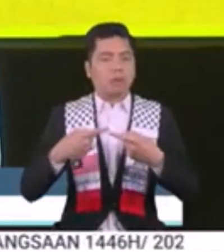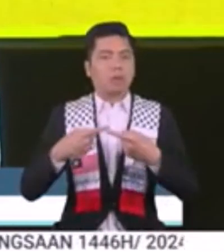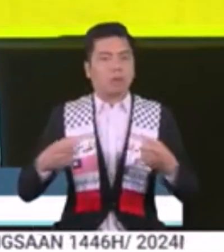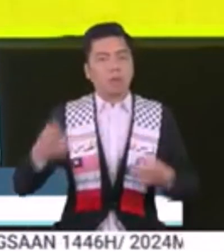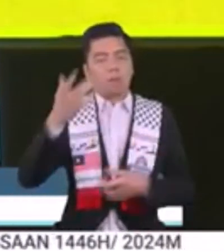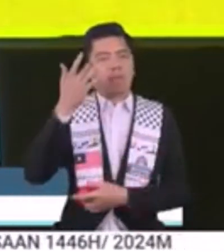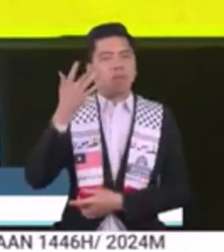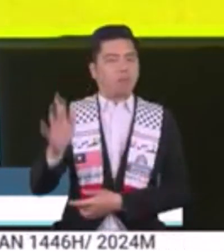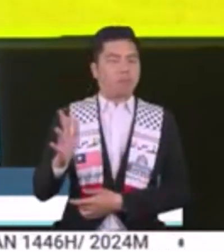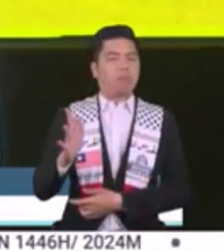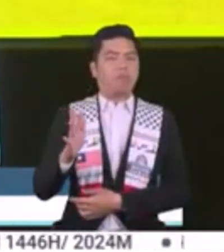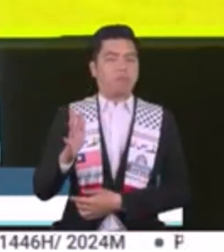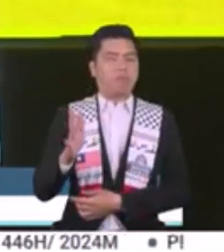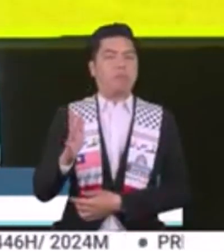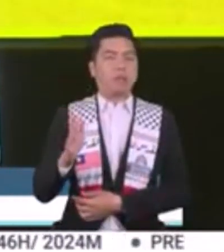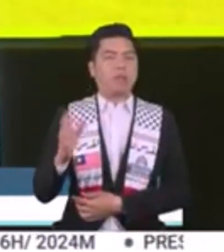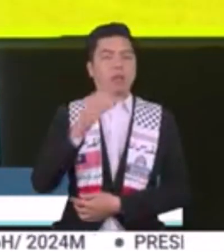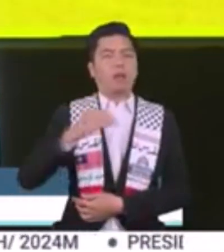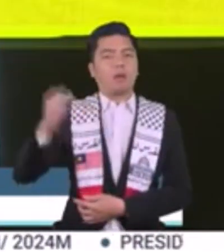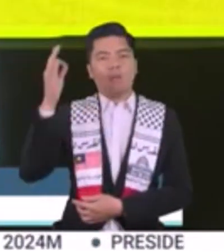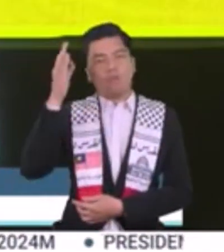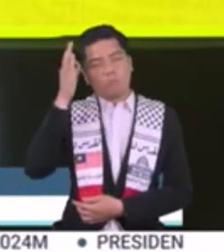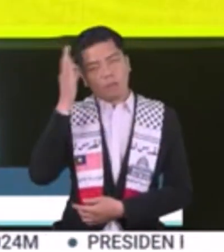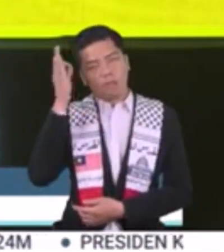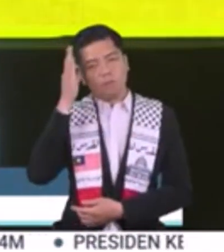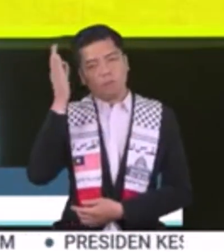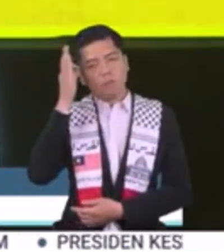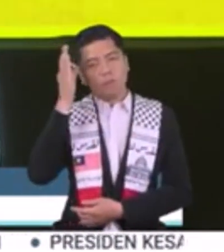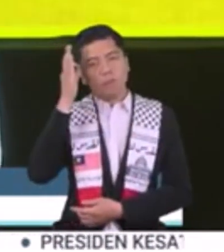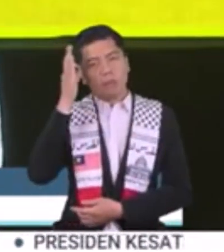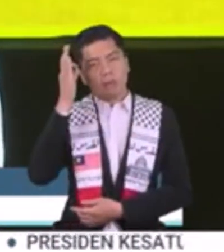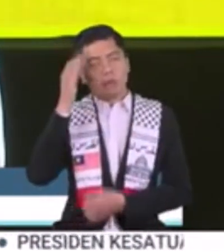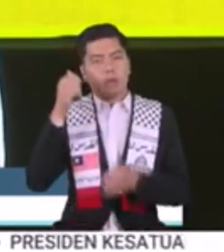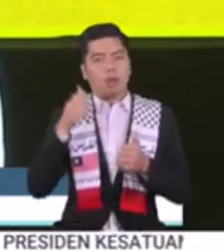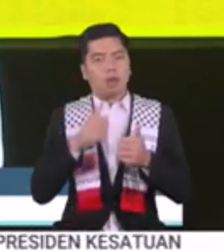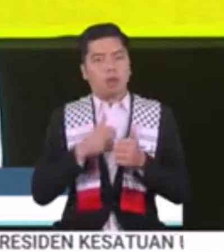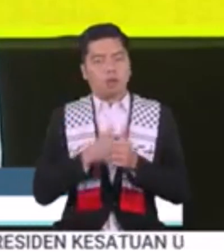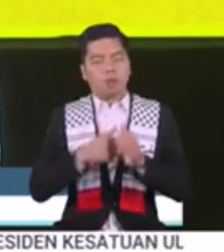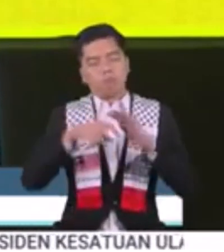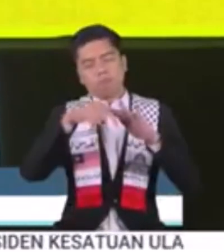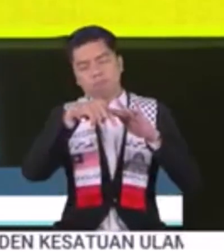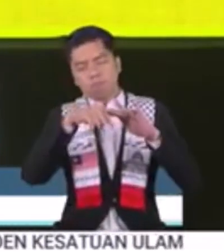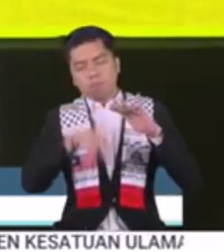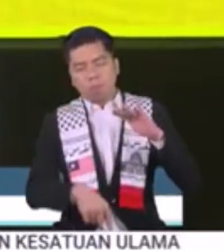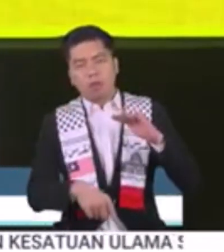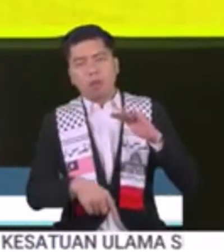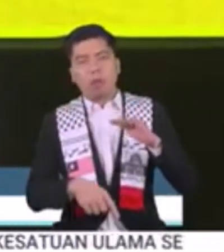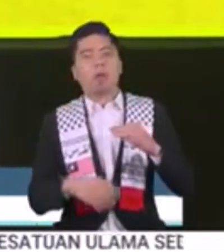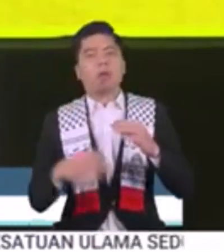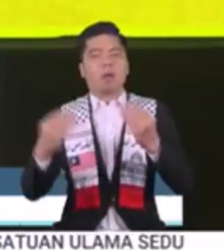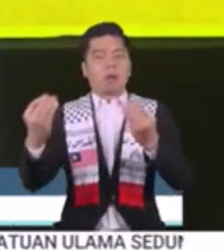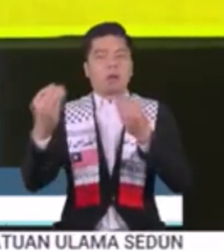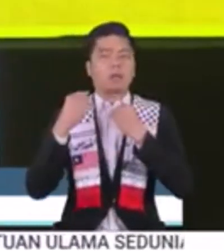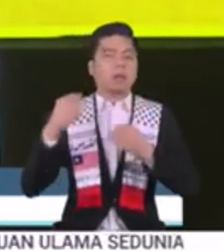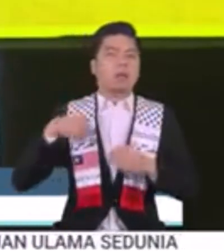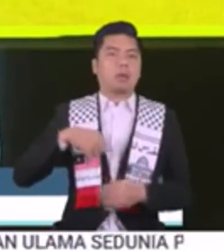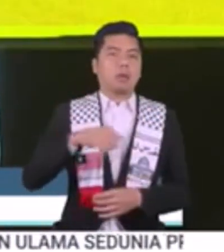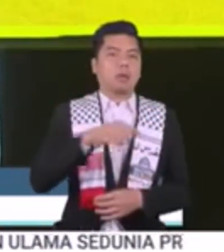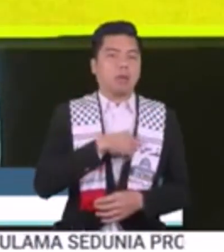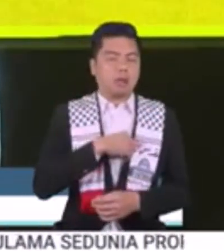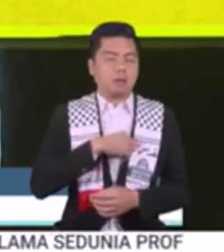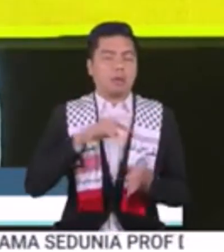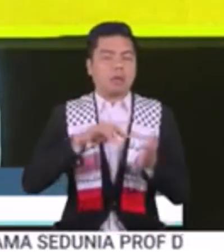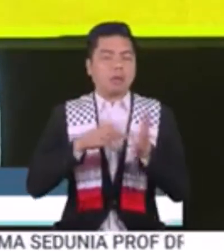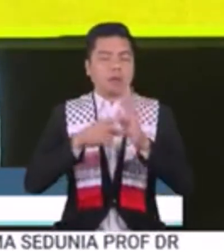kebijaksanaan dan berfikir dengan pertimbangan yang mendalam, mengajar kita nilai